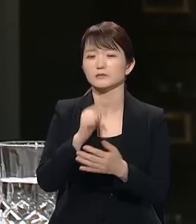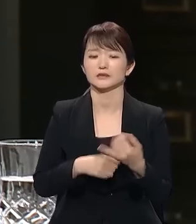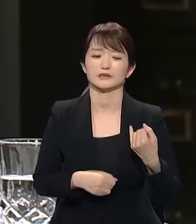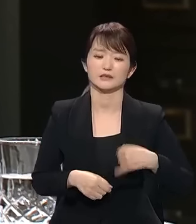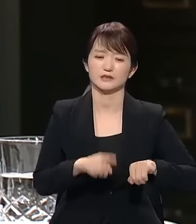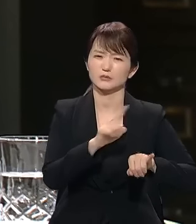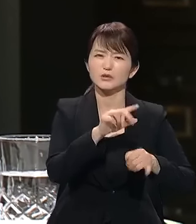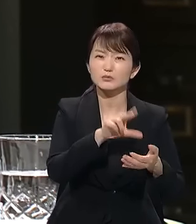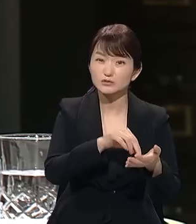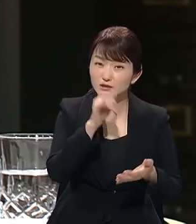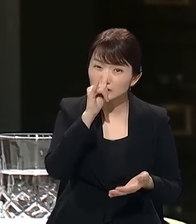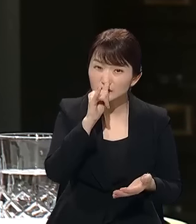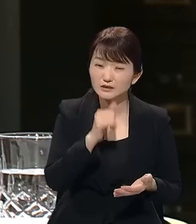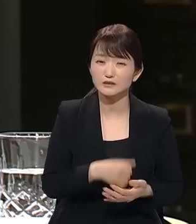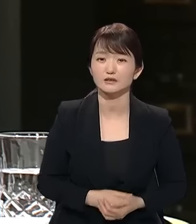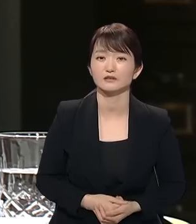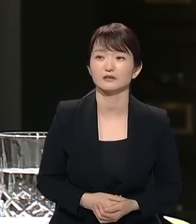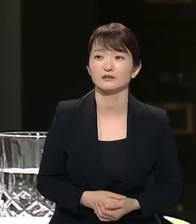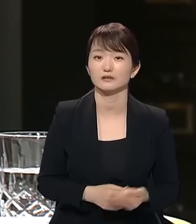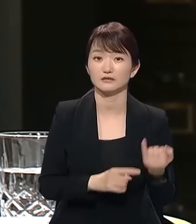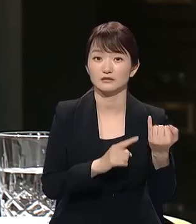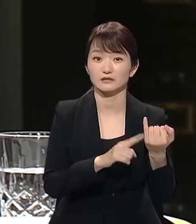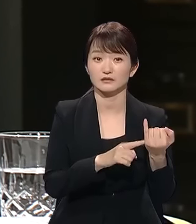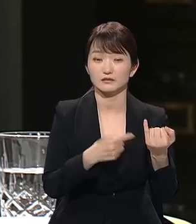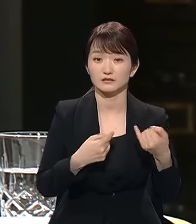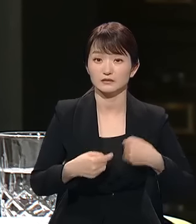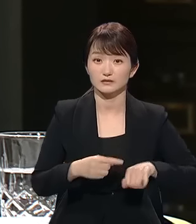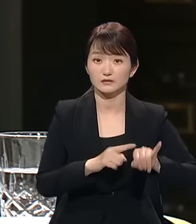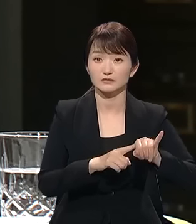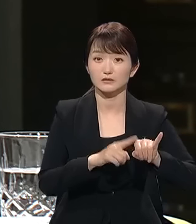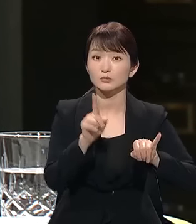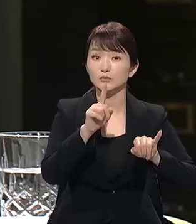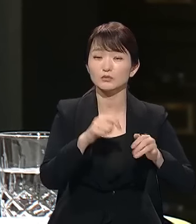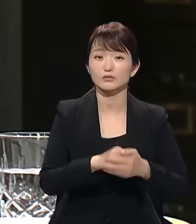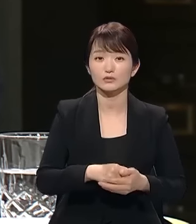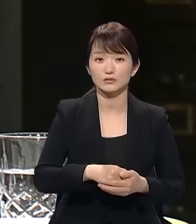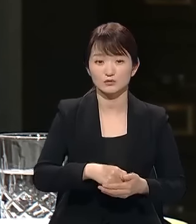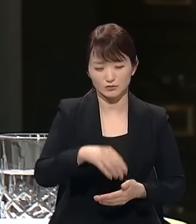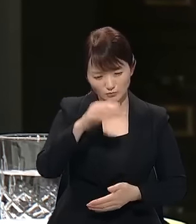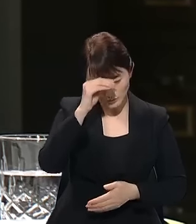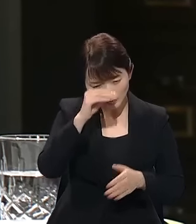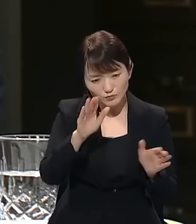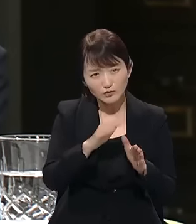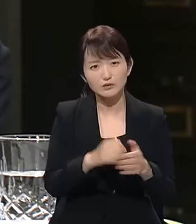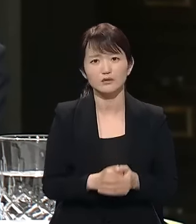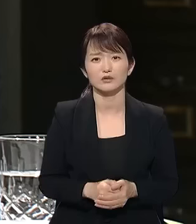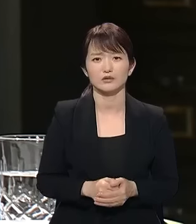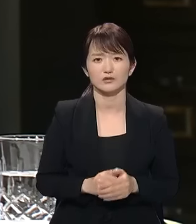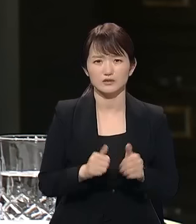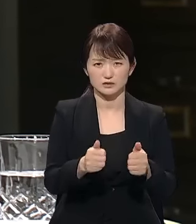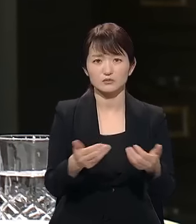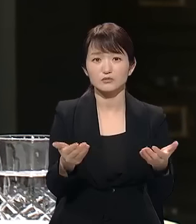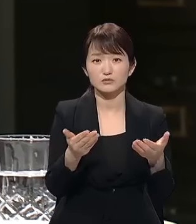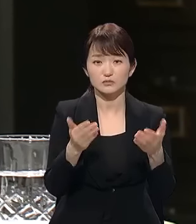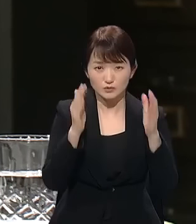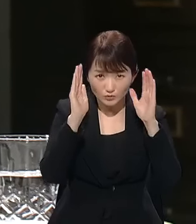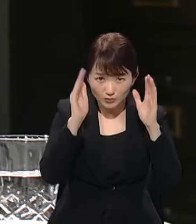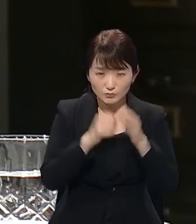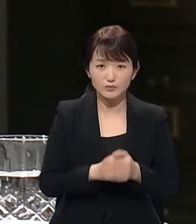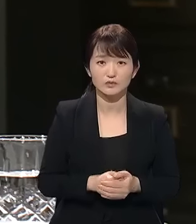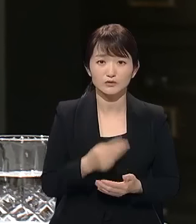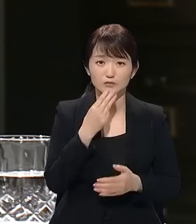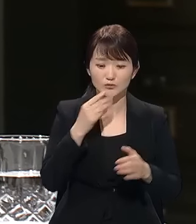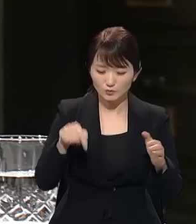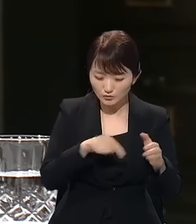있었겠지. 자, 그런데 제보자, 이 따님, 흔히 말하는 모범생이었어요. 열심히 공부해가지고